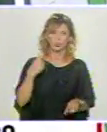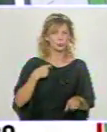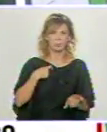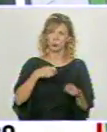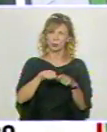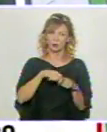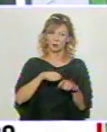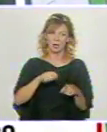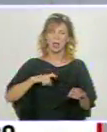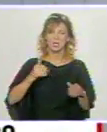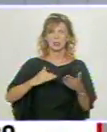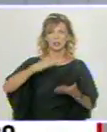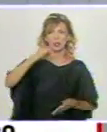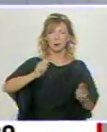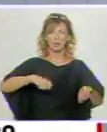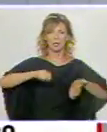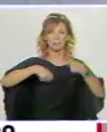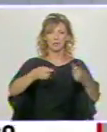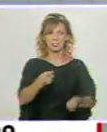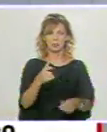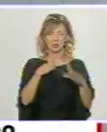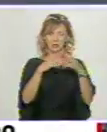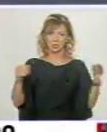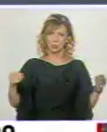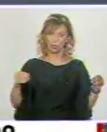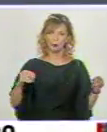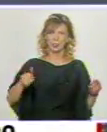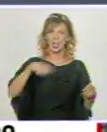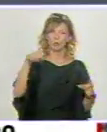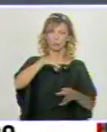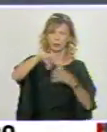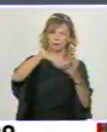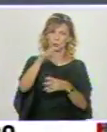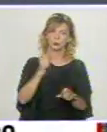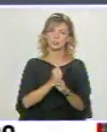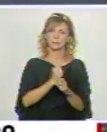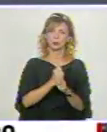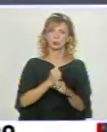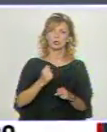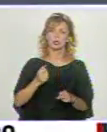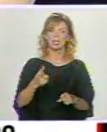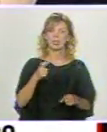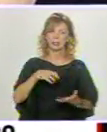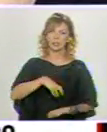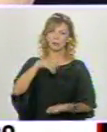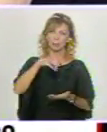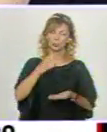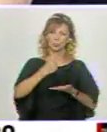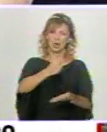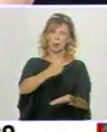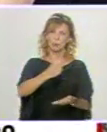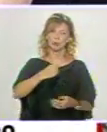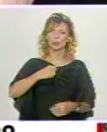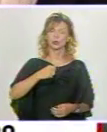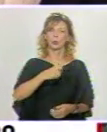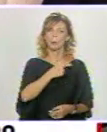cea mai mare investiție din România după Revoluție, făcută din fonduri exclusiv de la bugetul primăriei municipiului